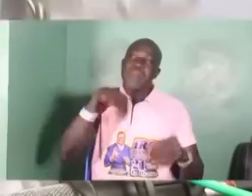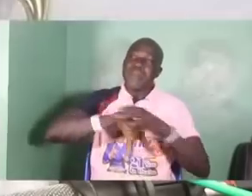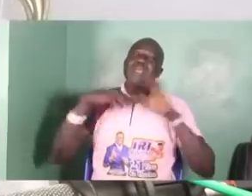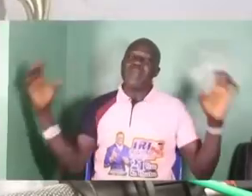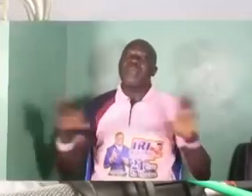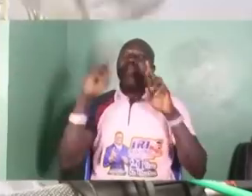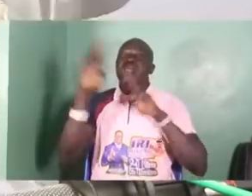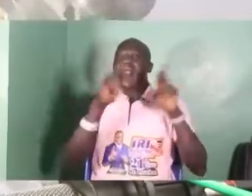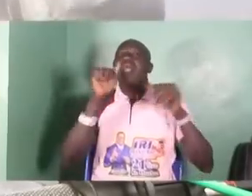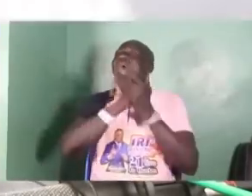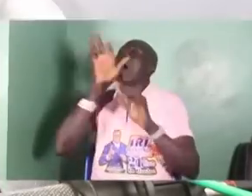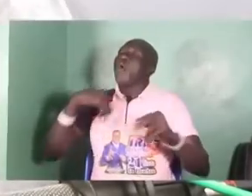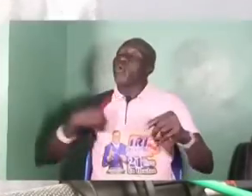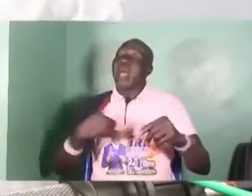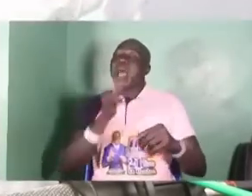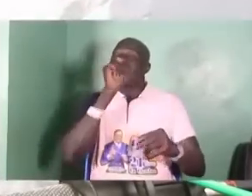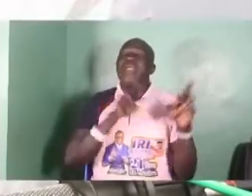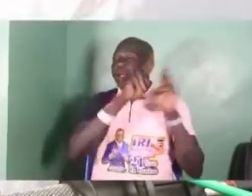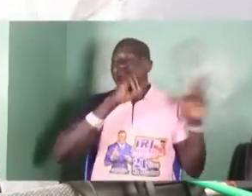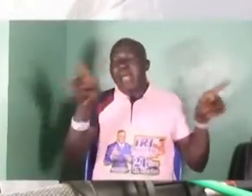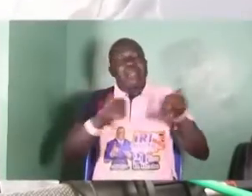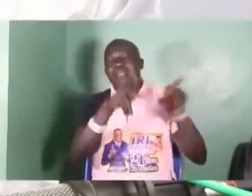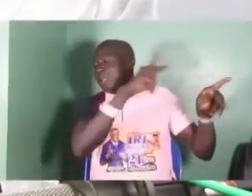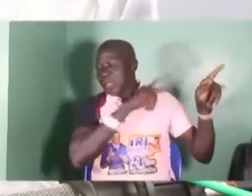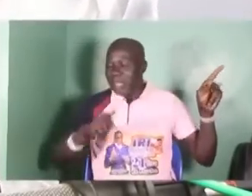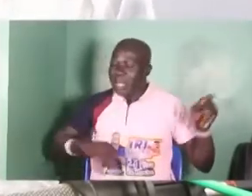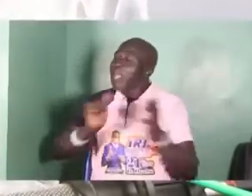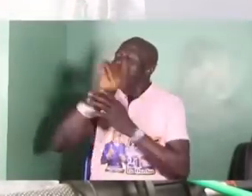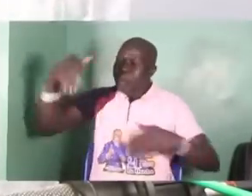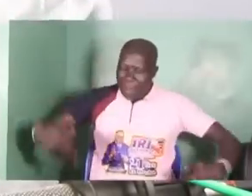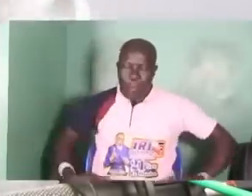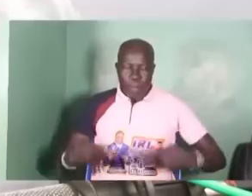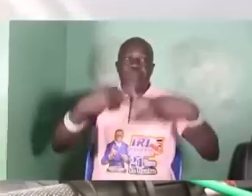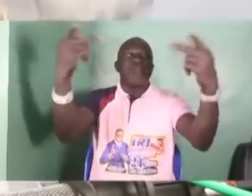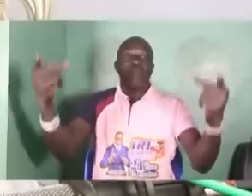they call the answer. Allah said, "Hey, man, let God want to shout a great message for your life."